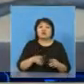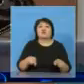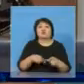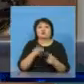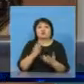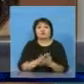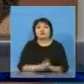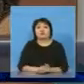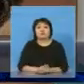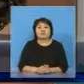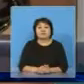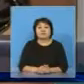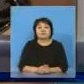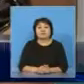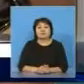гору.